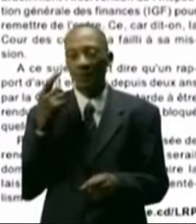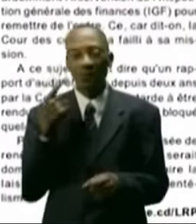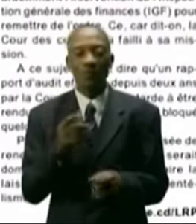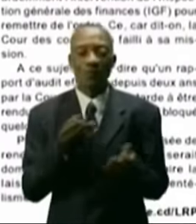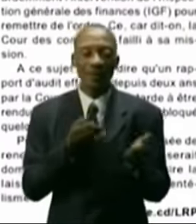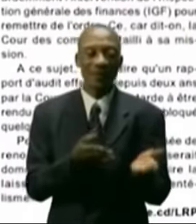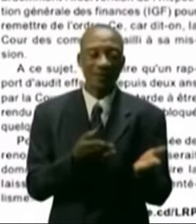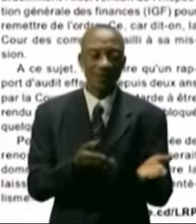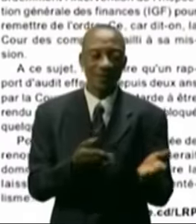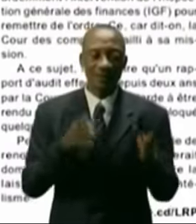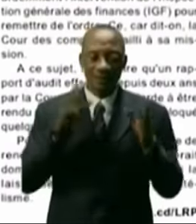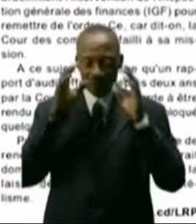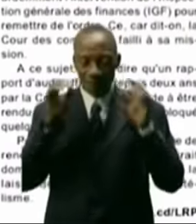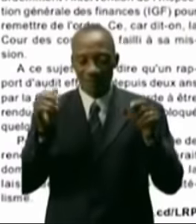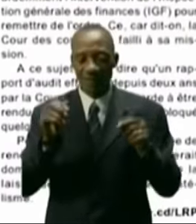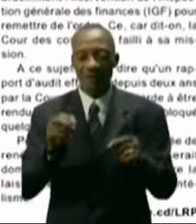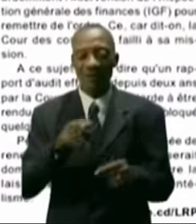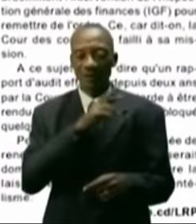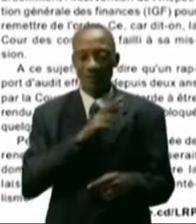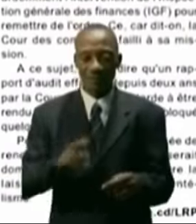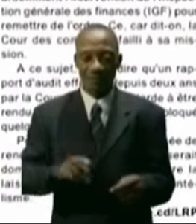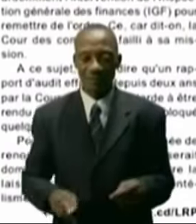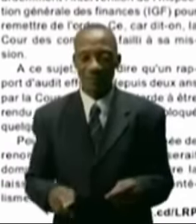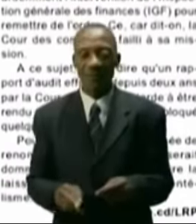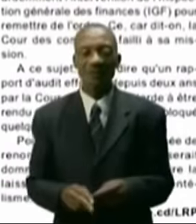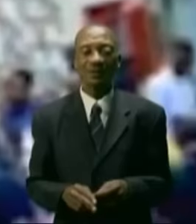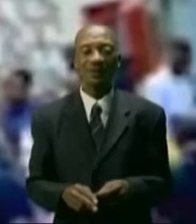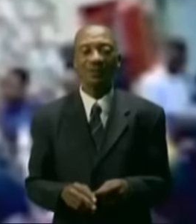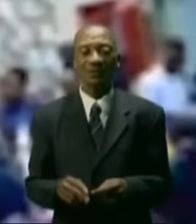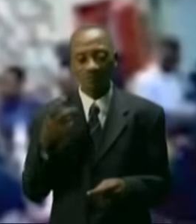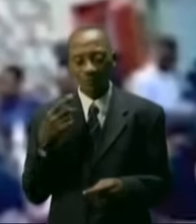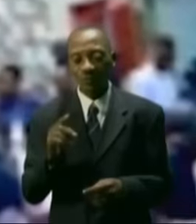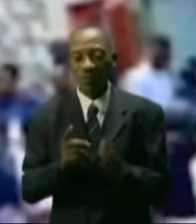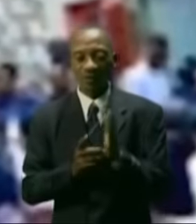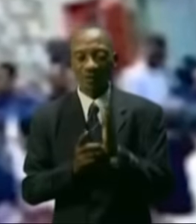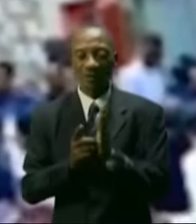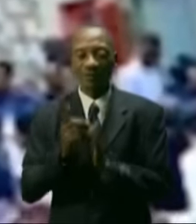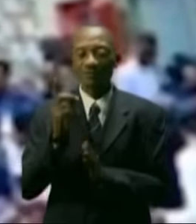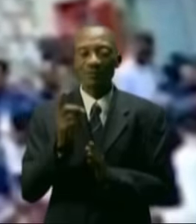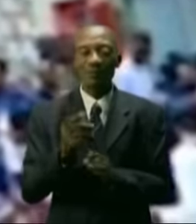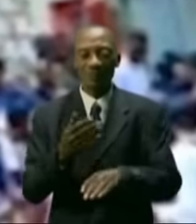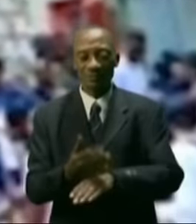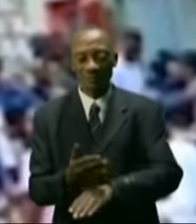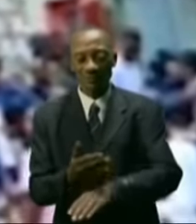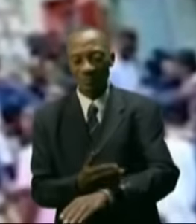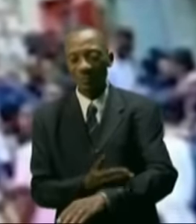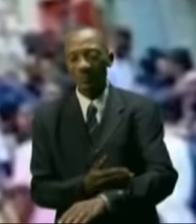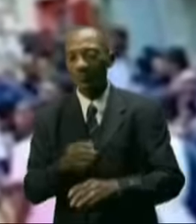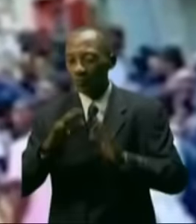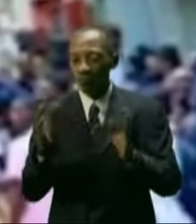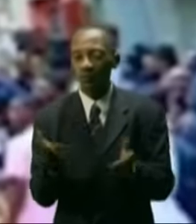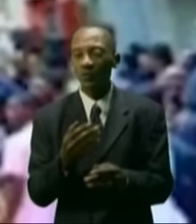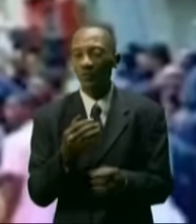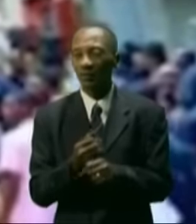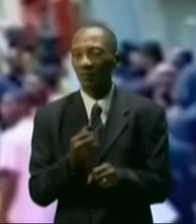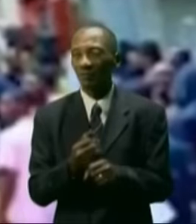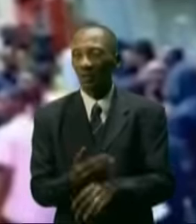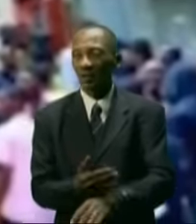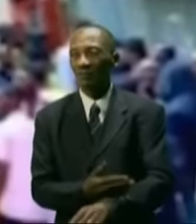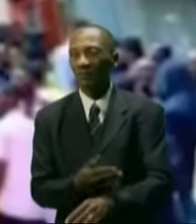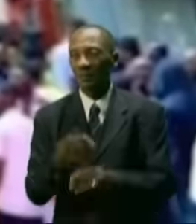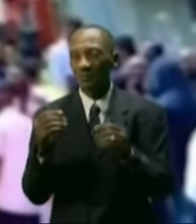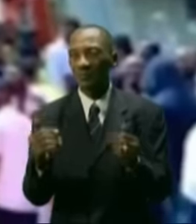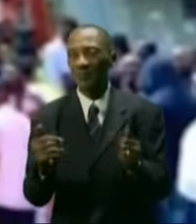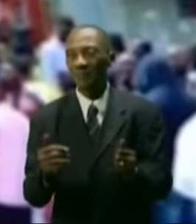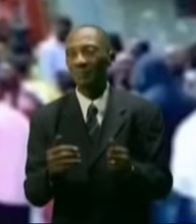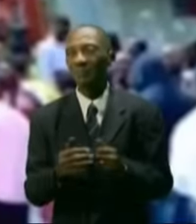administratif. Selon des documents consultés par alternance.cd, en 2 ans de mandat, Kambaï et son équipe ont engagé